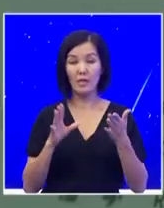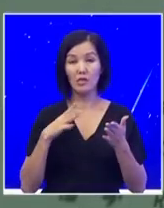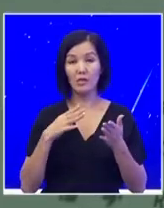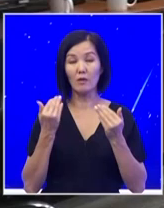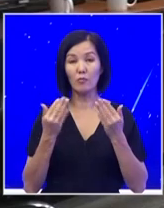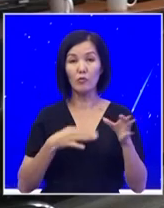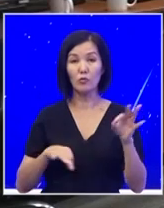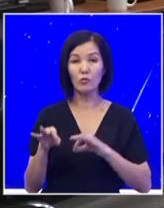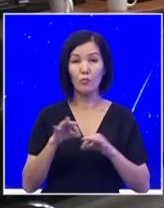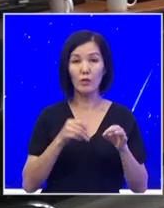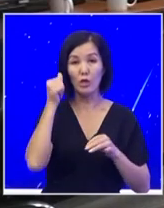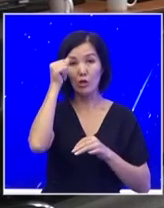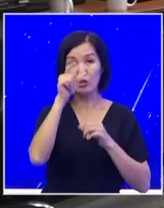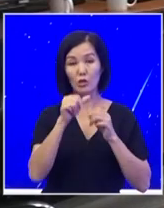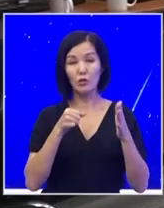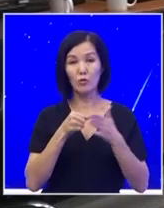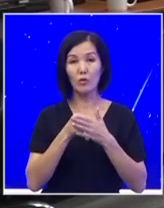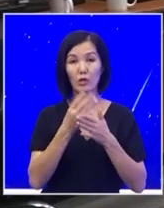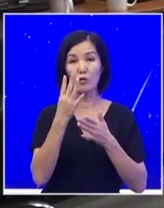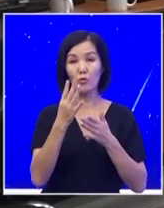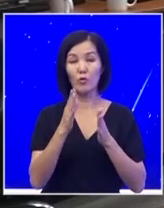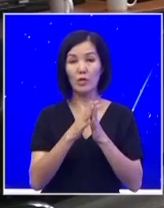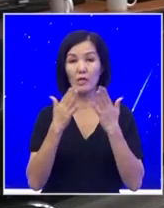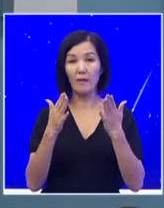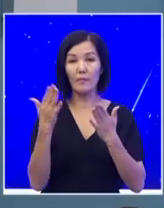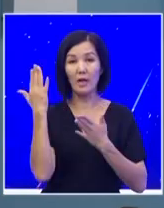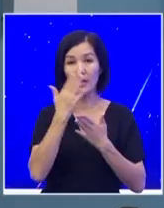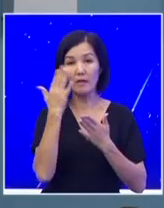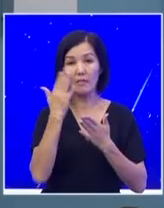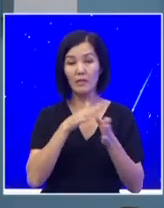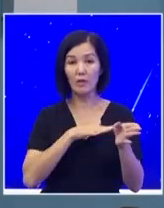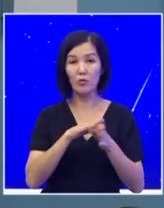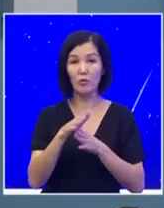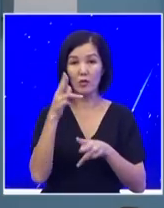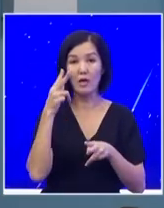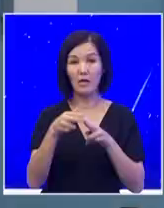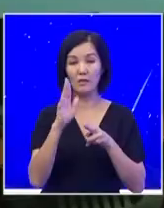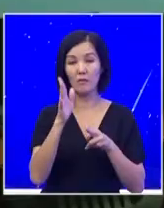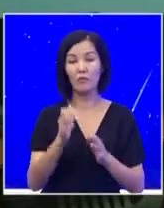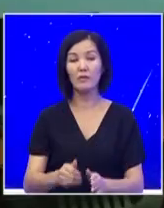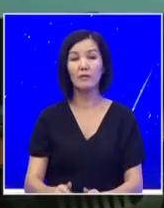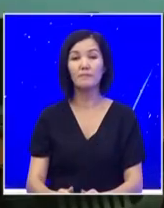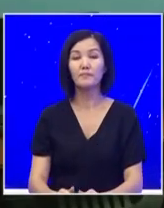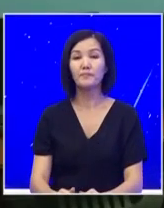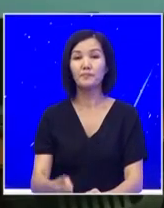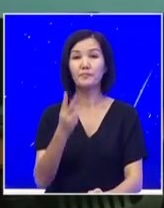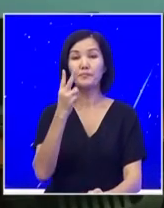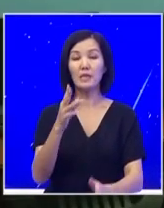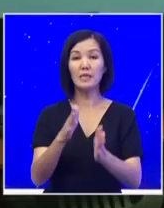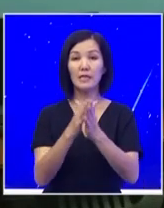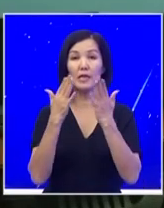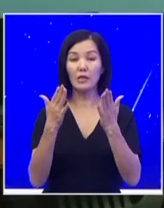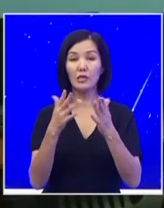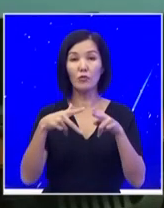жобаны қолға алғандар жыл соңына дейін 4 кітапты дәл осы нұсқада толықтай аяқтаймыз деп отыр. Қазір 2-ші томның